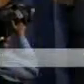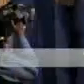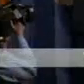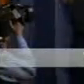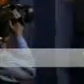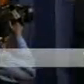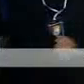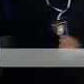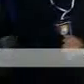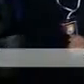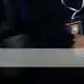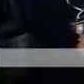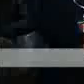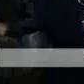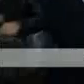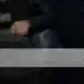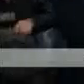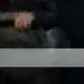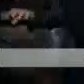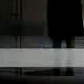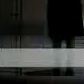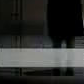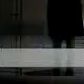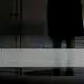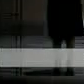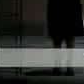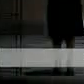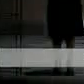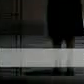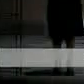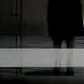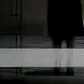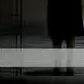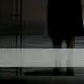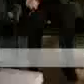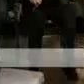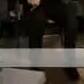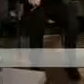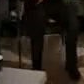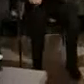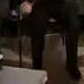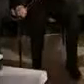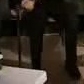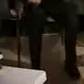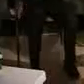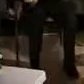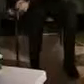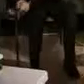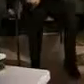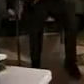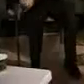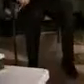اختتام تظاهرة 24 ساعة من المسرح في الكاف بورشة عمل تتناول السياحة الثقافية.